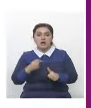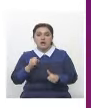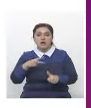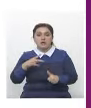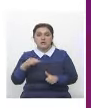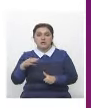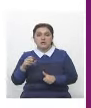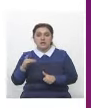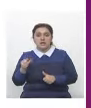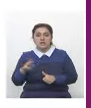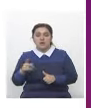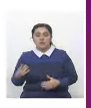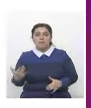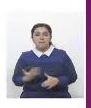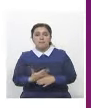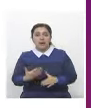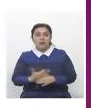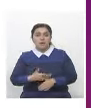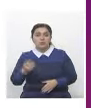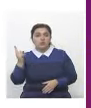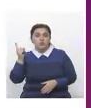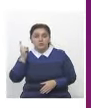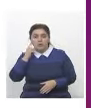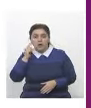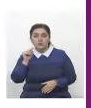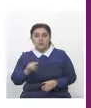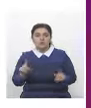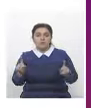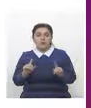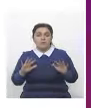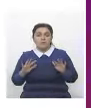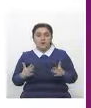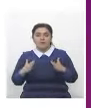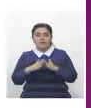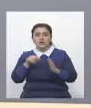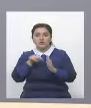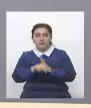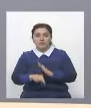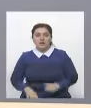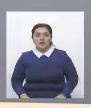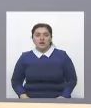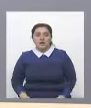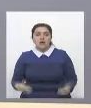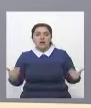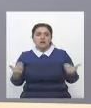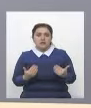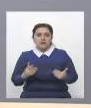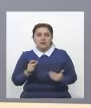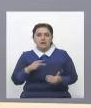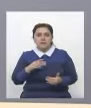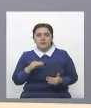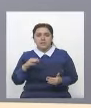аллитерация. Он помогает нам услышать то, что происходит в доме. Какие